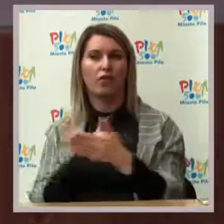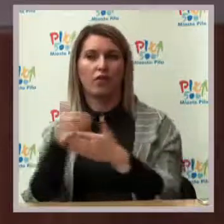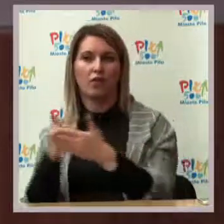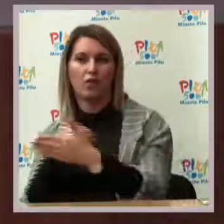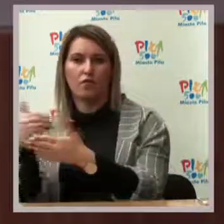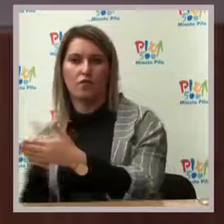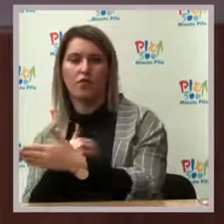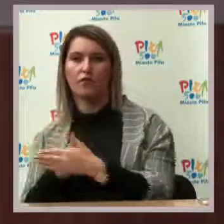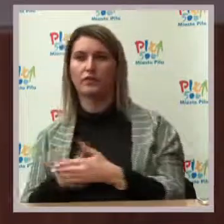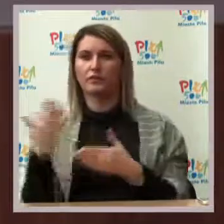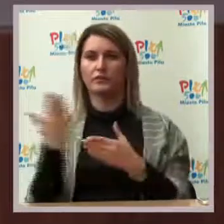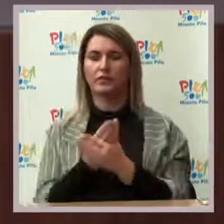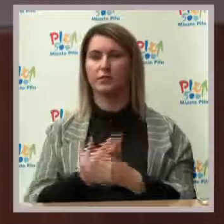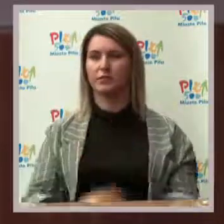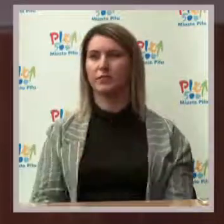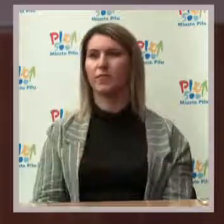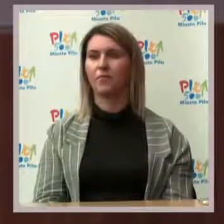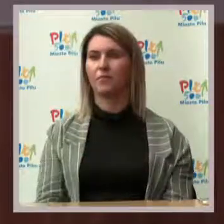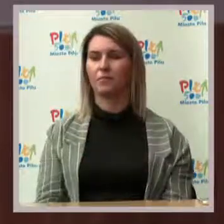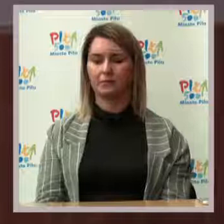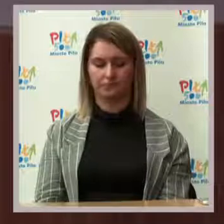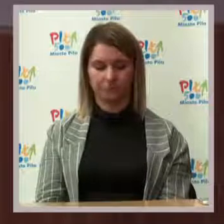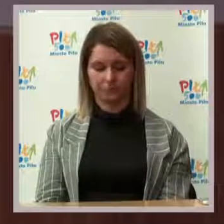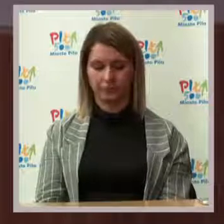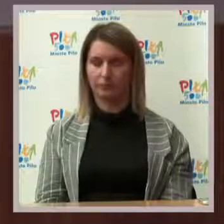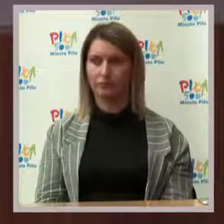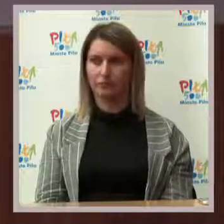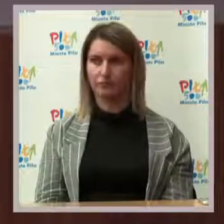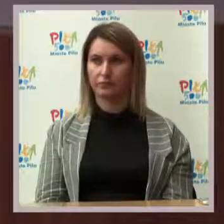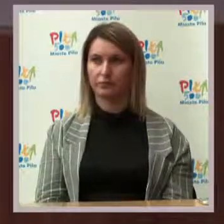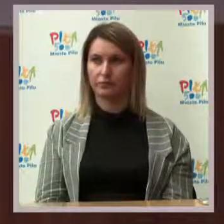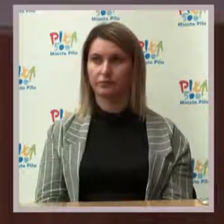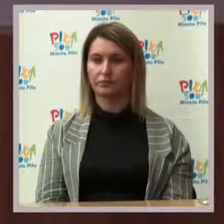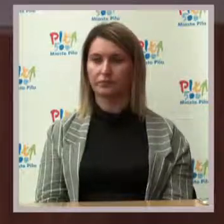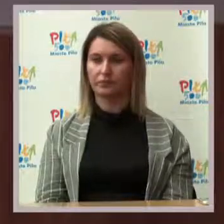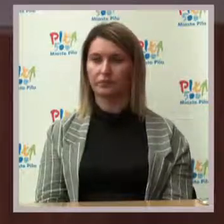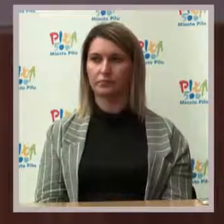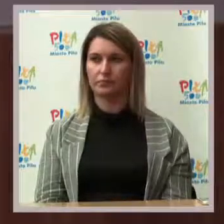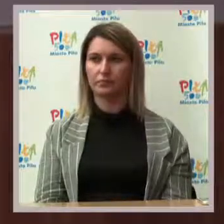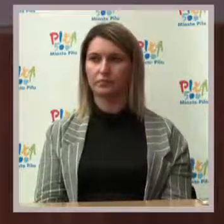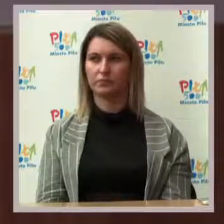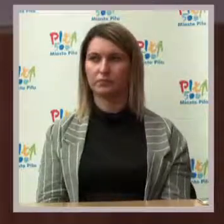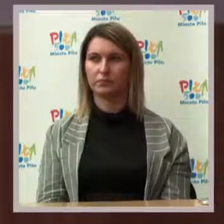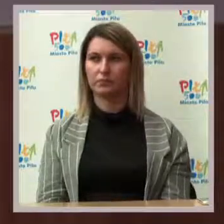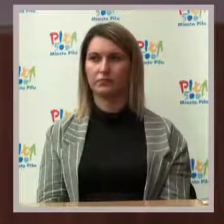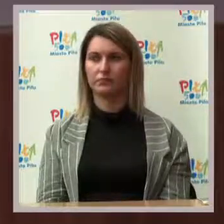powiew świeżości, nowy lifting. Będziemy chcieli, żeby kolejne firmy przyłączyły się do tego programu,